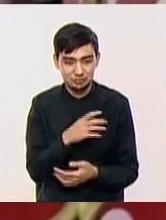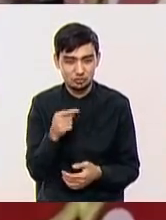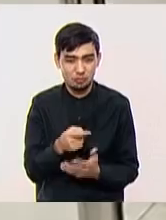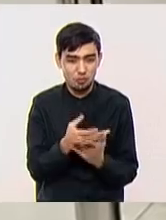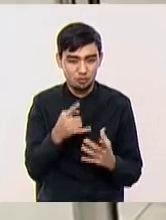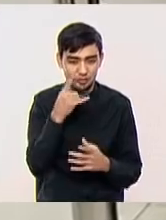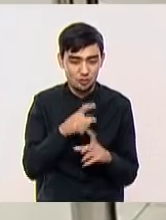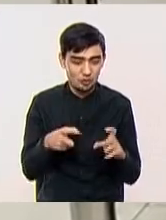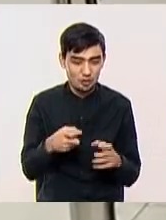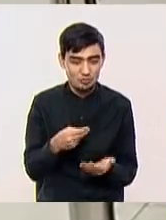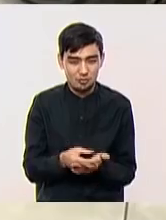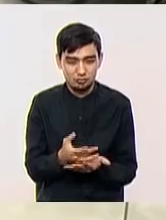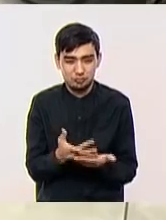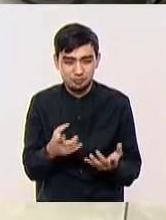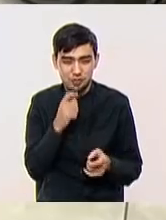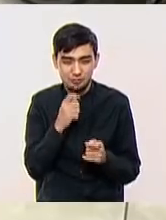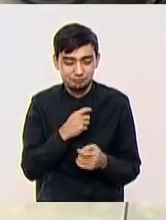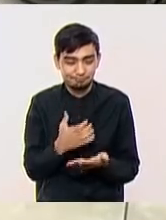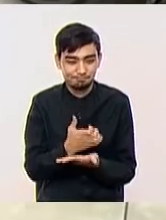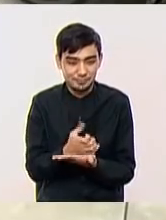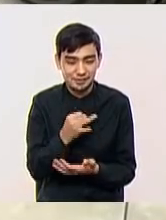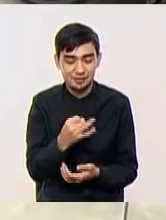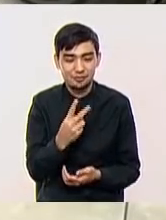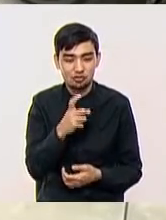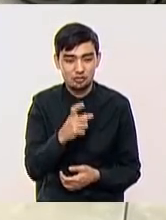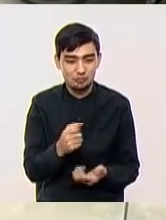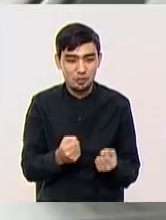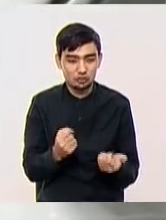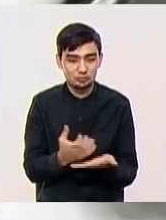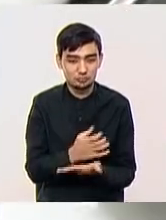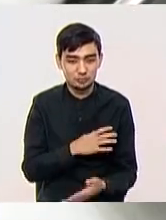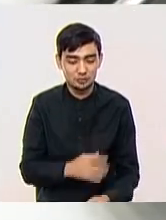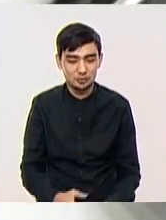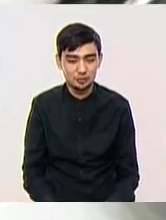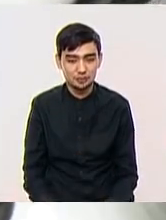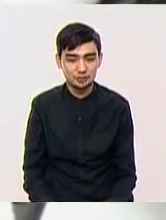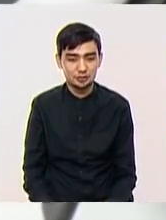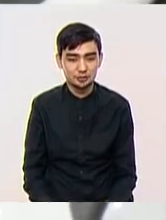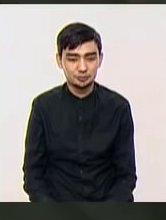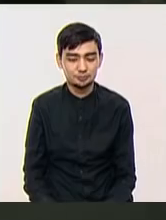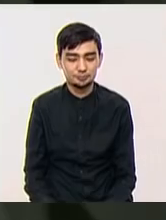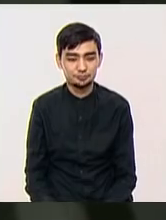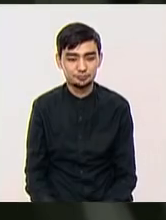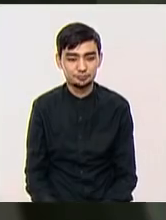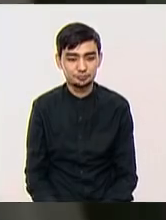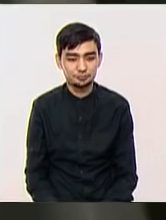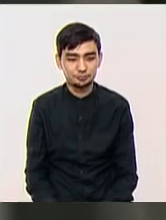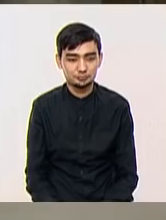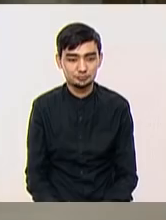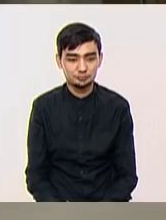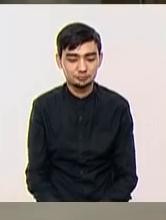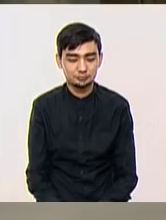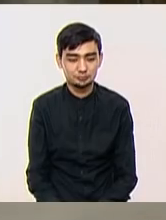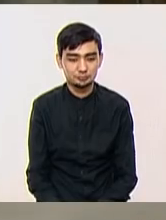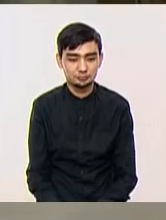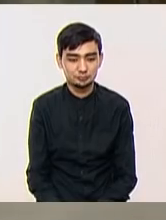мыңдаған қазақстандық бағалы сыйлықтар ұтып, екі азамат автокөлігі егер атанды. Әйгер Мердөлет, Ринат Абілхайыров, Информ